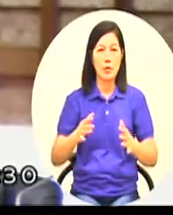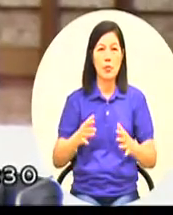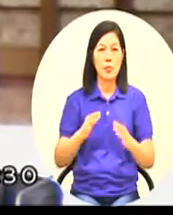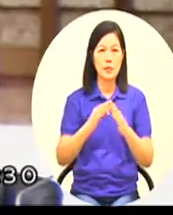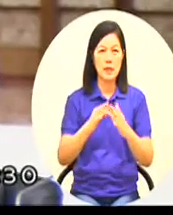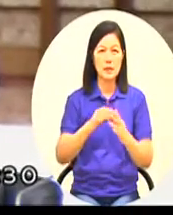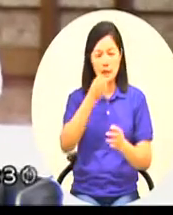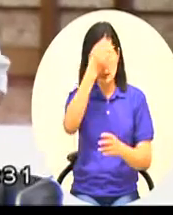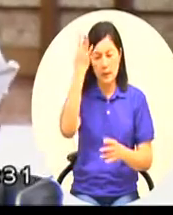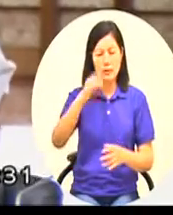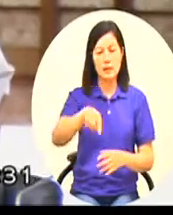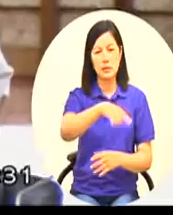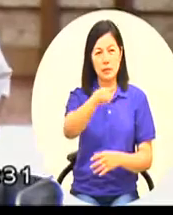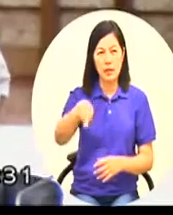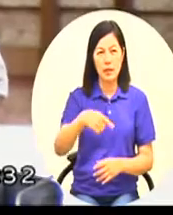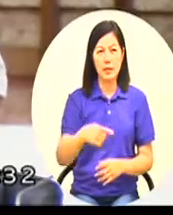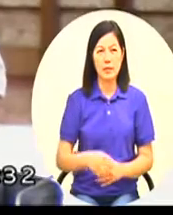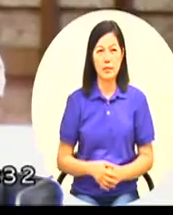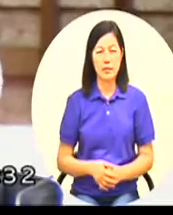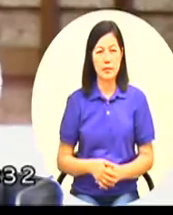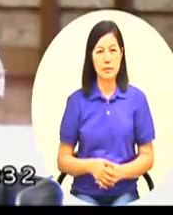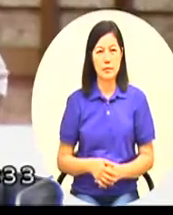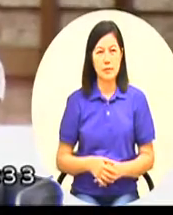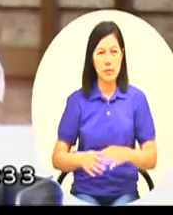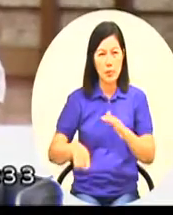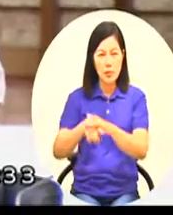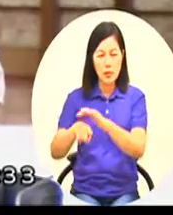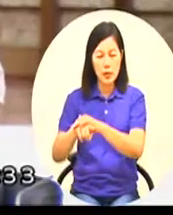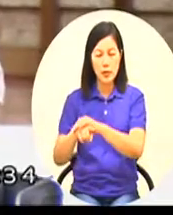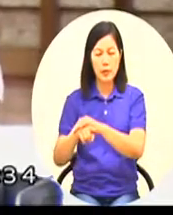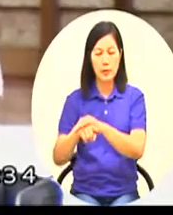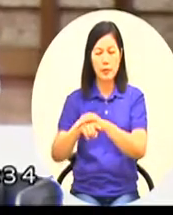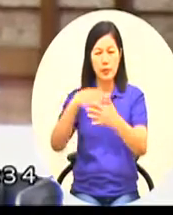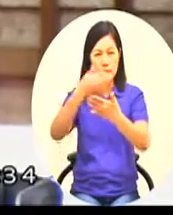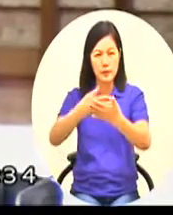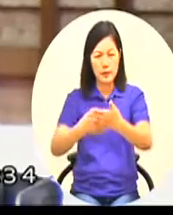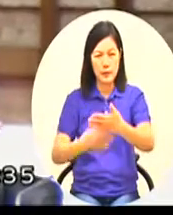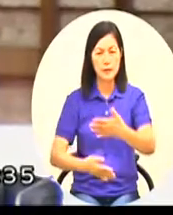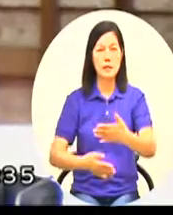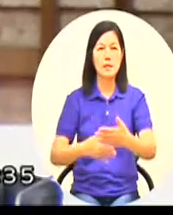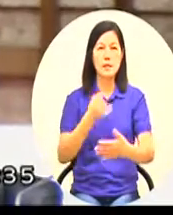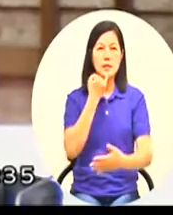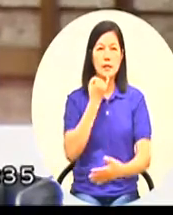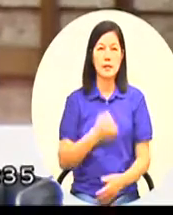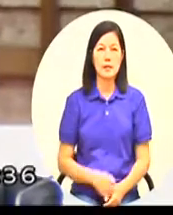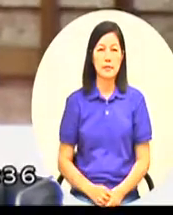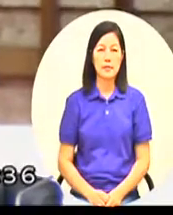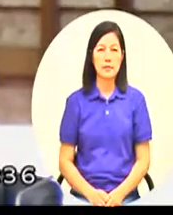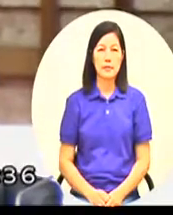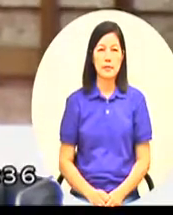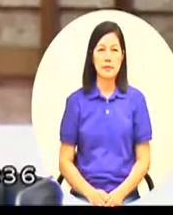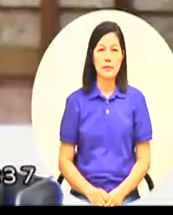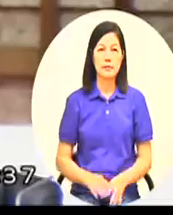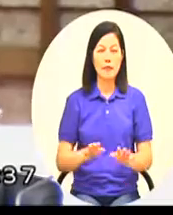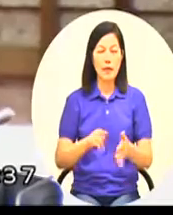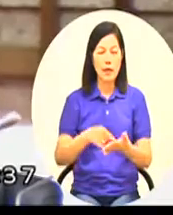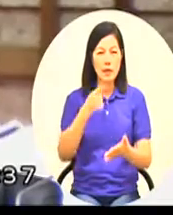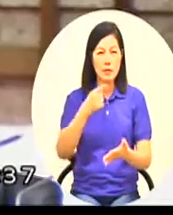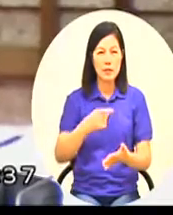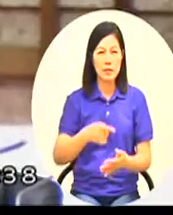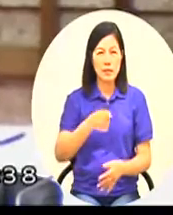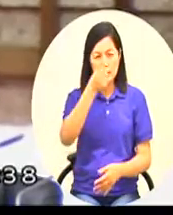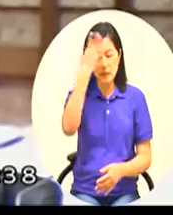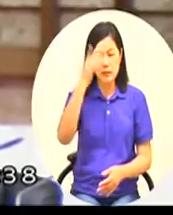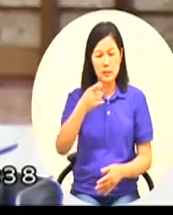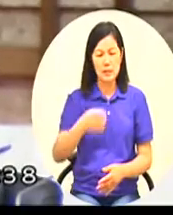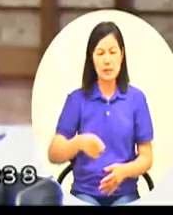个这个率能够持续下降，因为这一次光是青少年犯罪就增加了